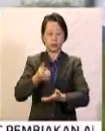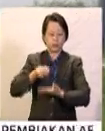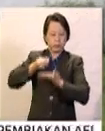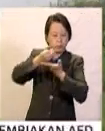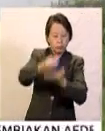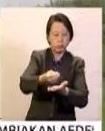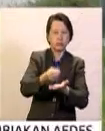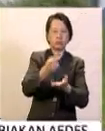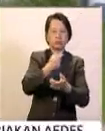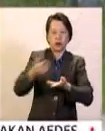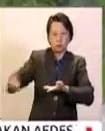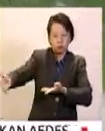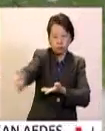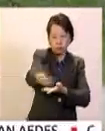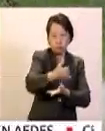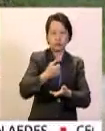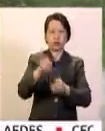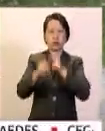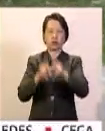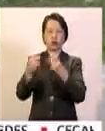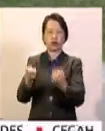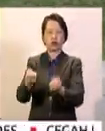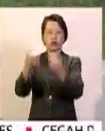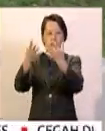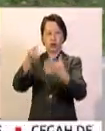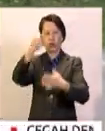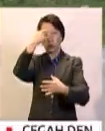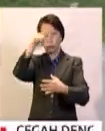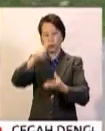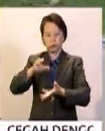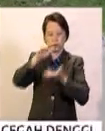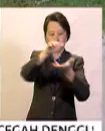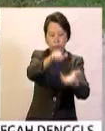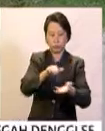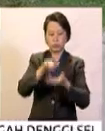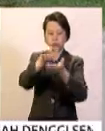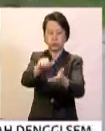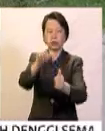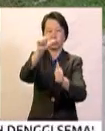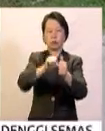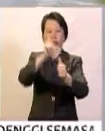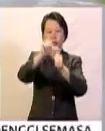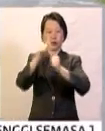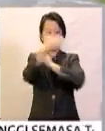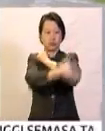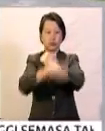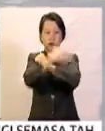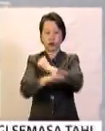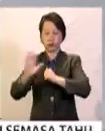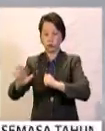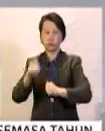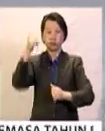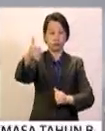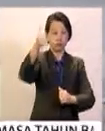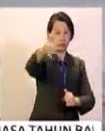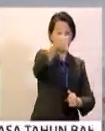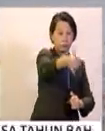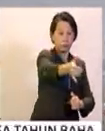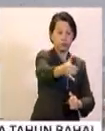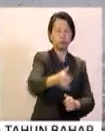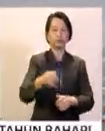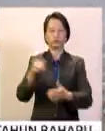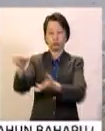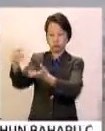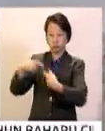bantuan daripada kutipan amal dan sumbangan orang ramai untuk disalurkan di setiap negara yang dijelajah. Sumbangan